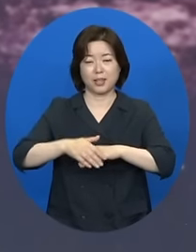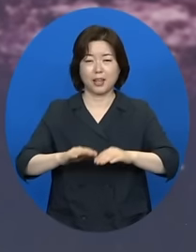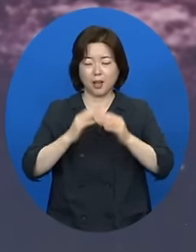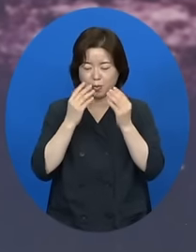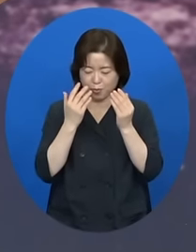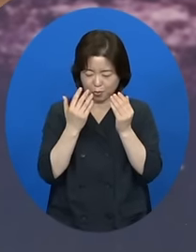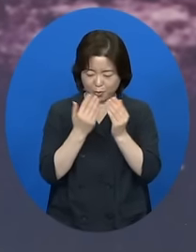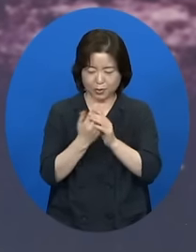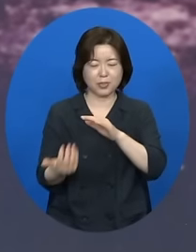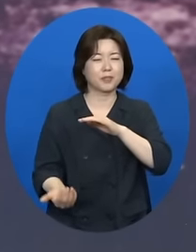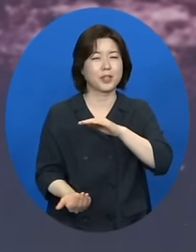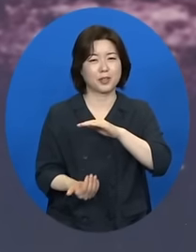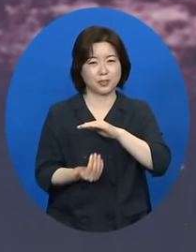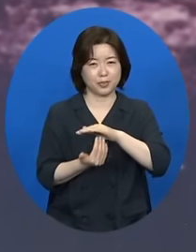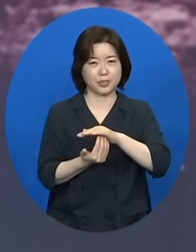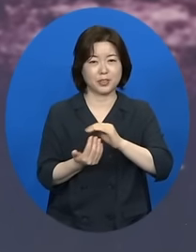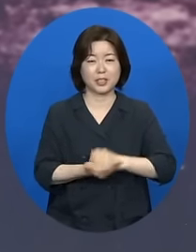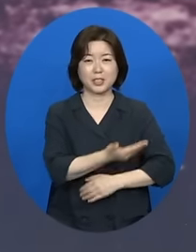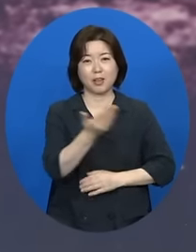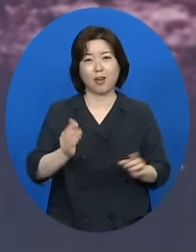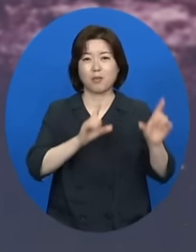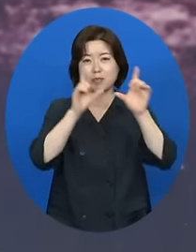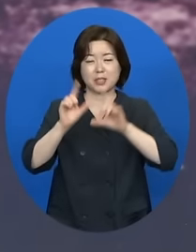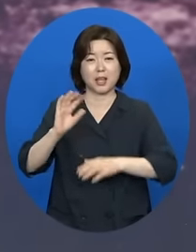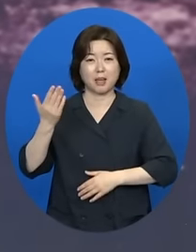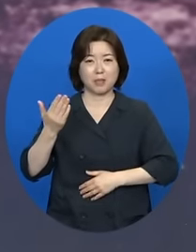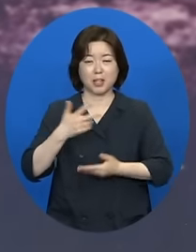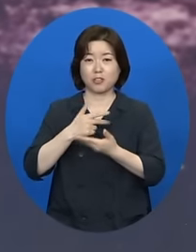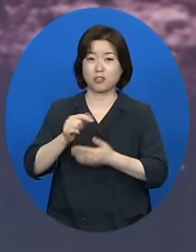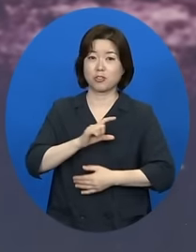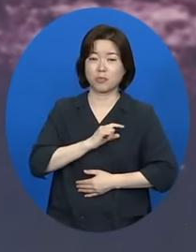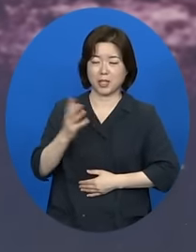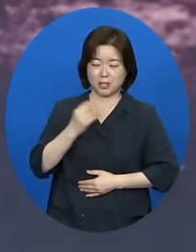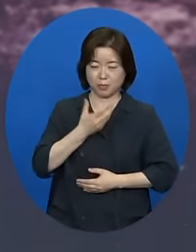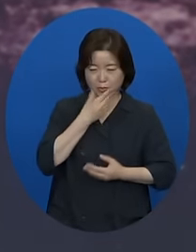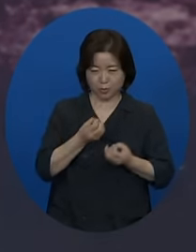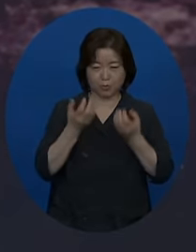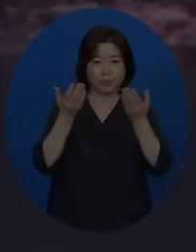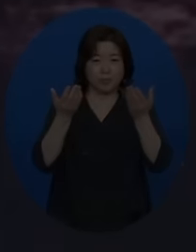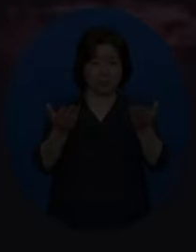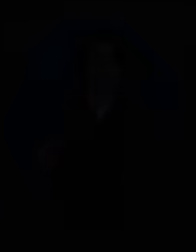온전히 이루어지는 여러분들의 삶이 되시기를 주님의 이름으로 축원드립니다.